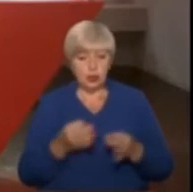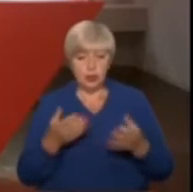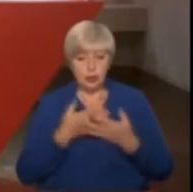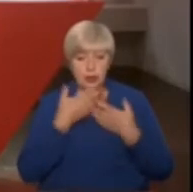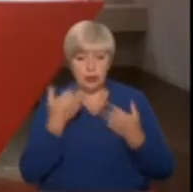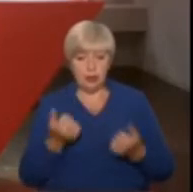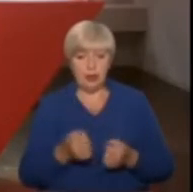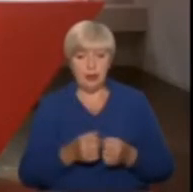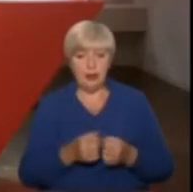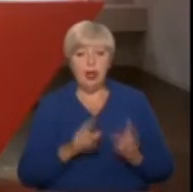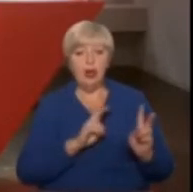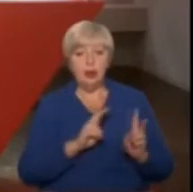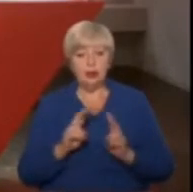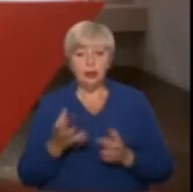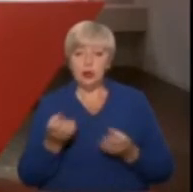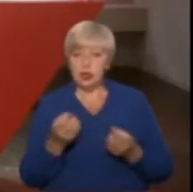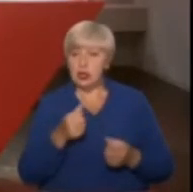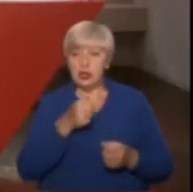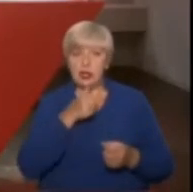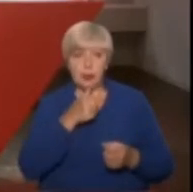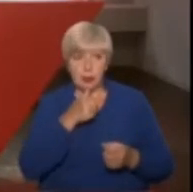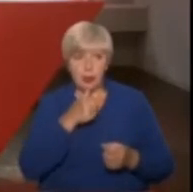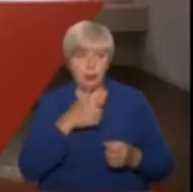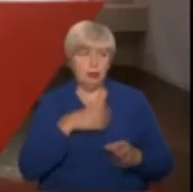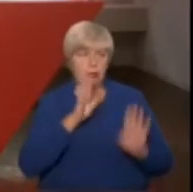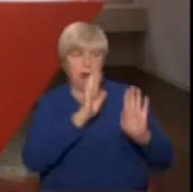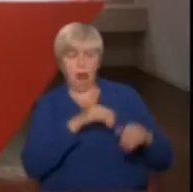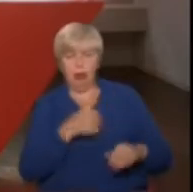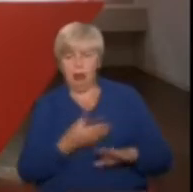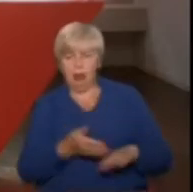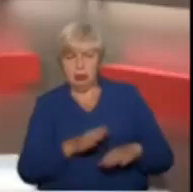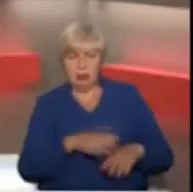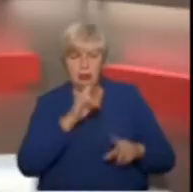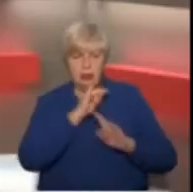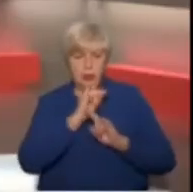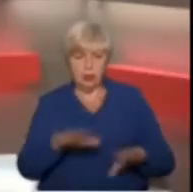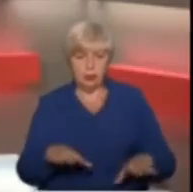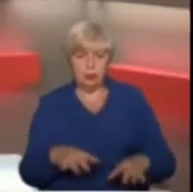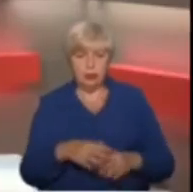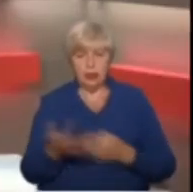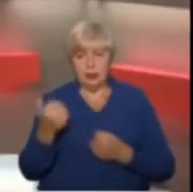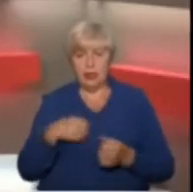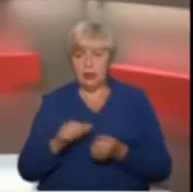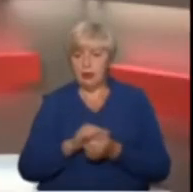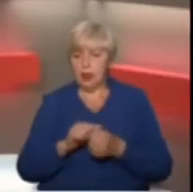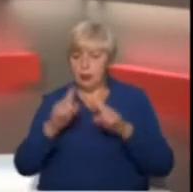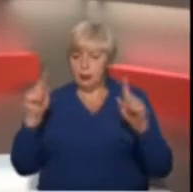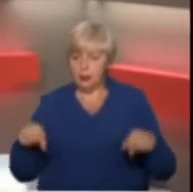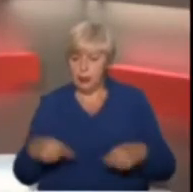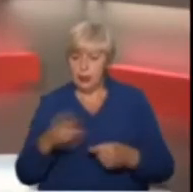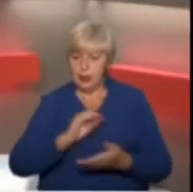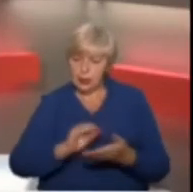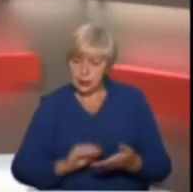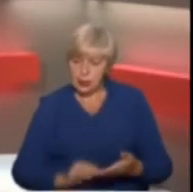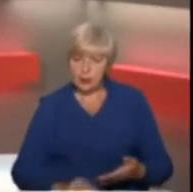той, хто ще не спробував, що це тяжко, я не буду, і закриває вже анкету, і каже, дайте мені паперовий носій в школі, дайте я вам